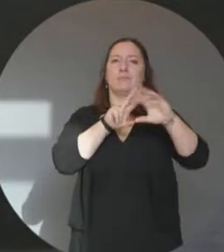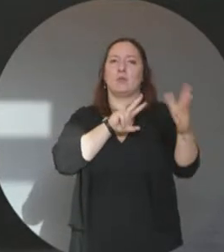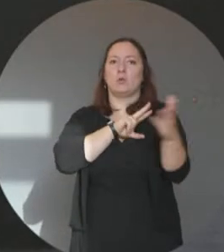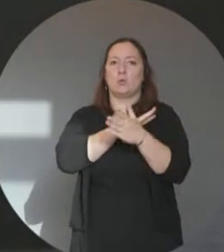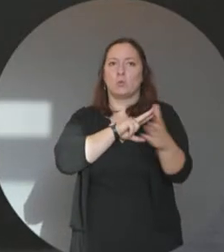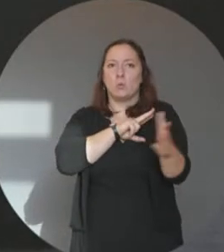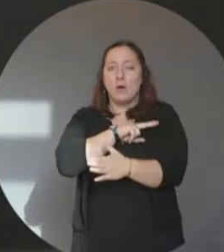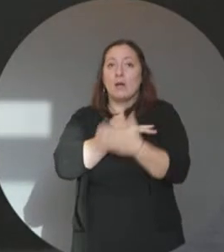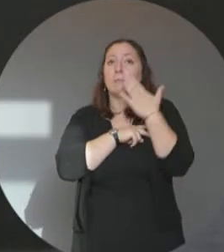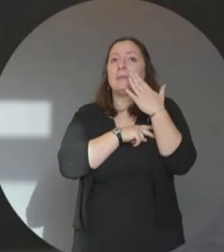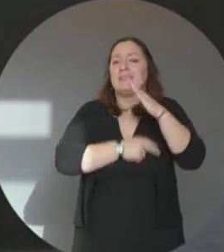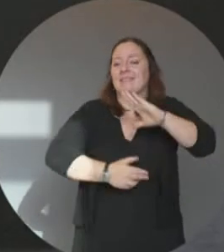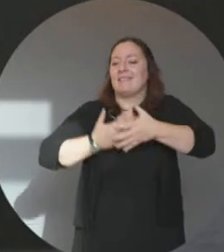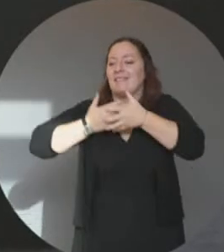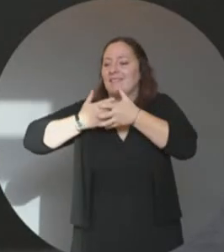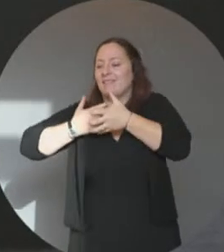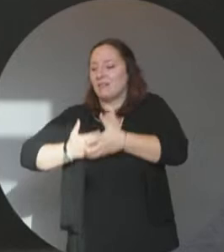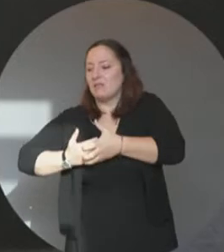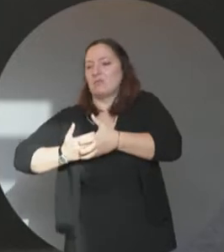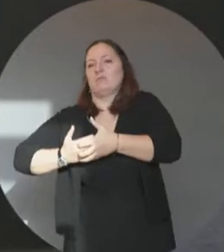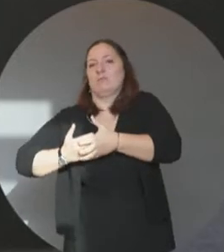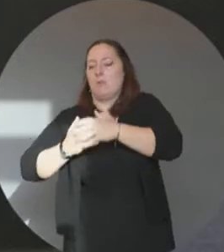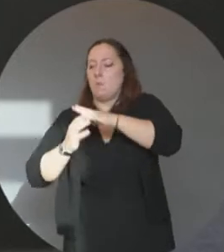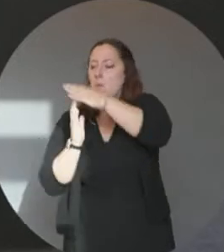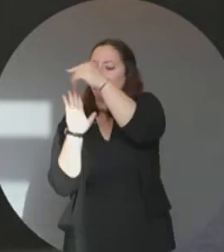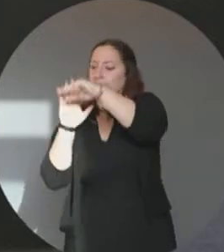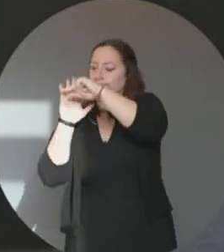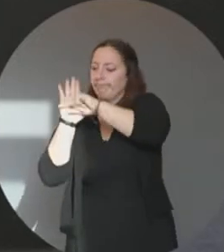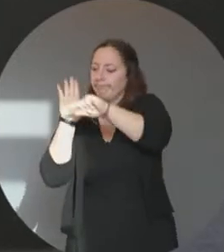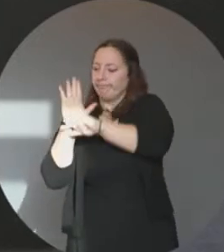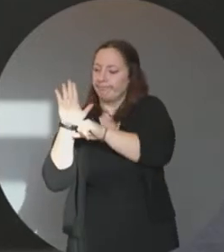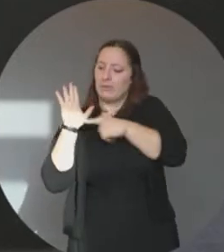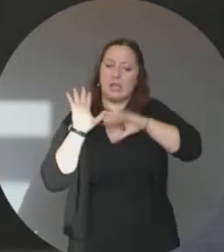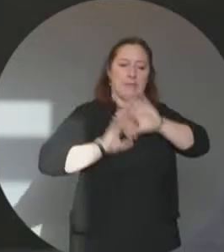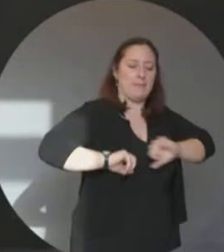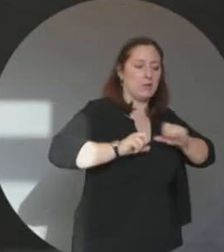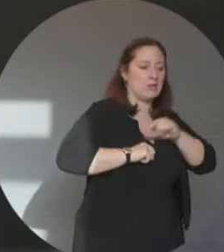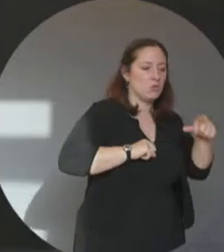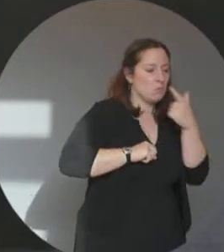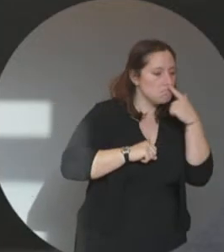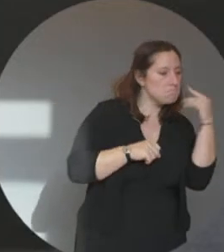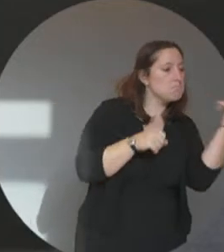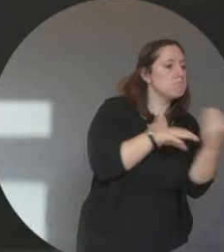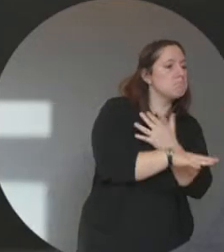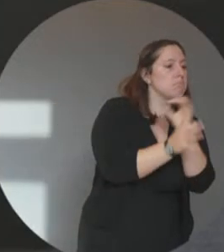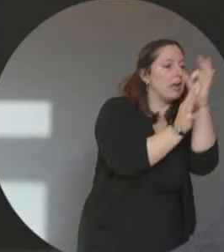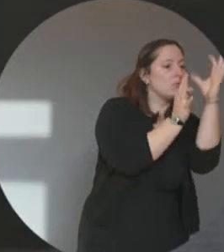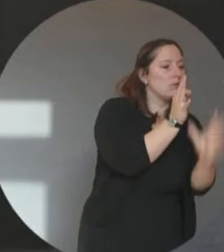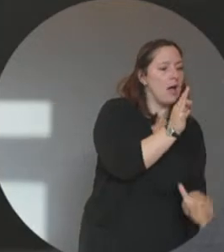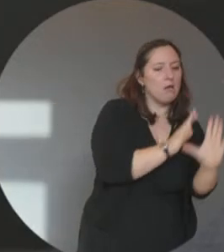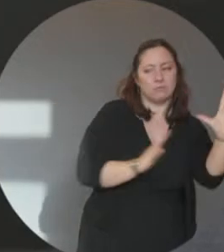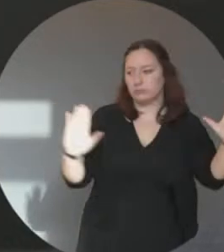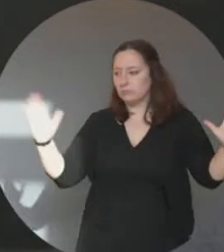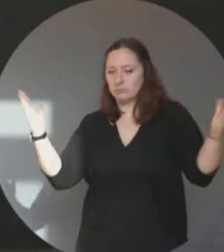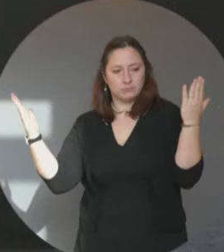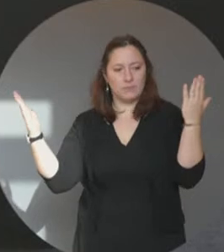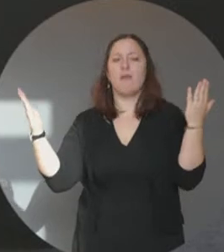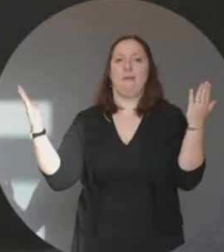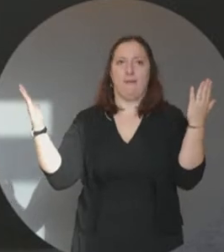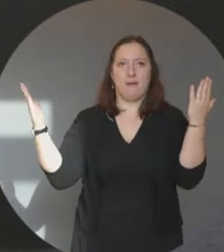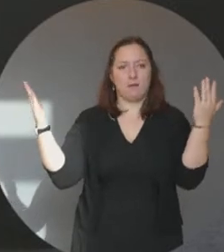cahier des charges au regard de l'évaluation de l'expérimentation qui sont donc expérimentation